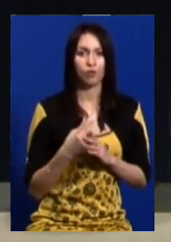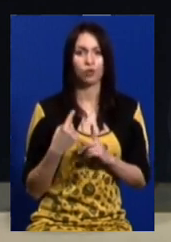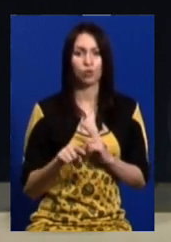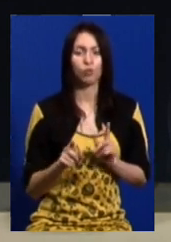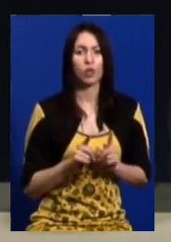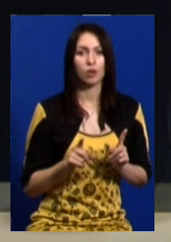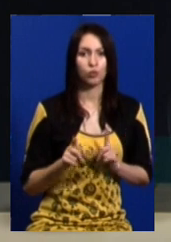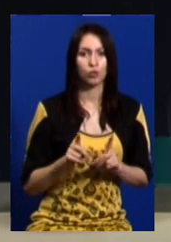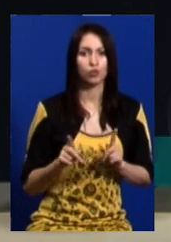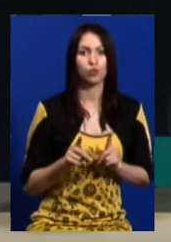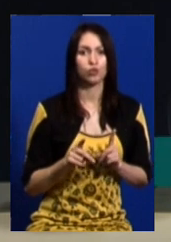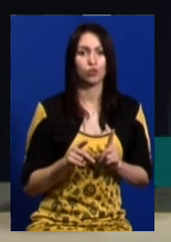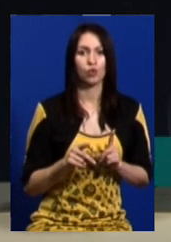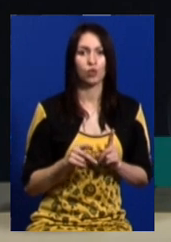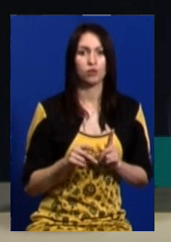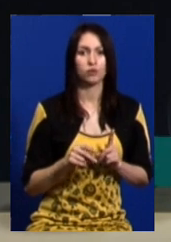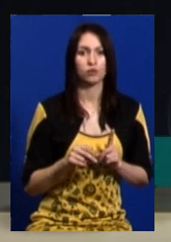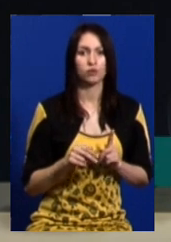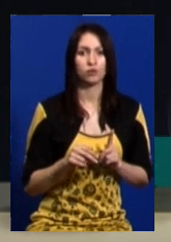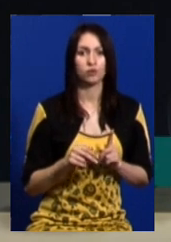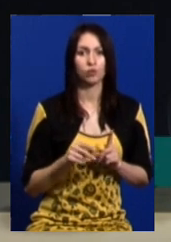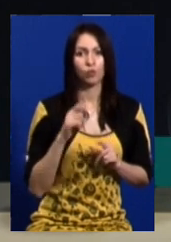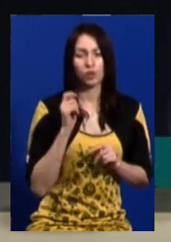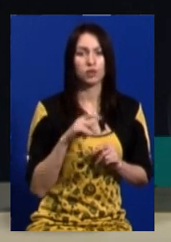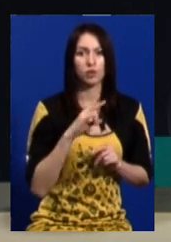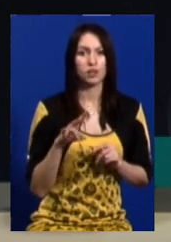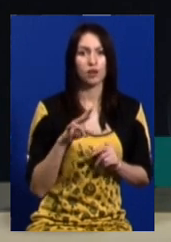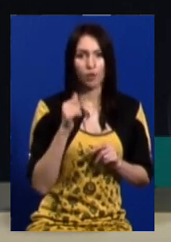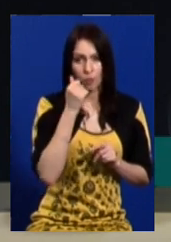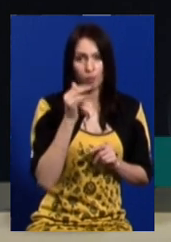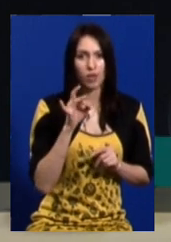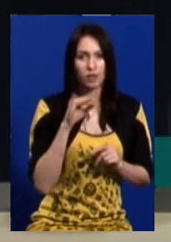що конфесія Українська православна церква Московського